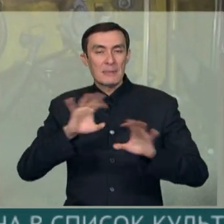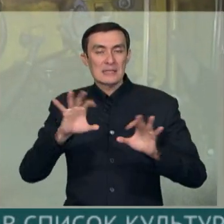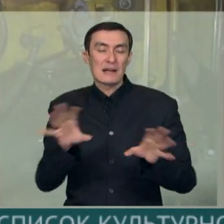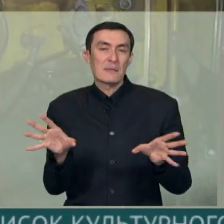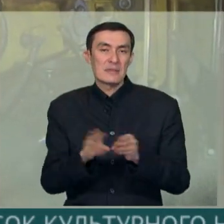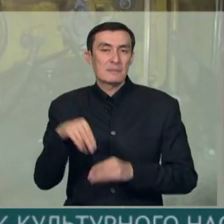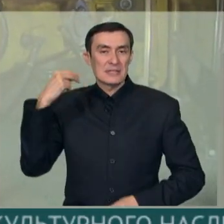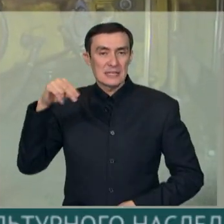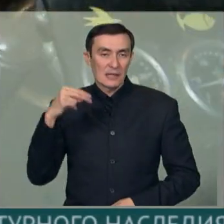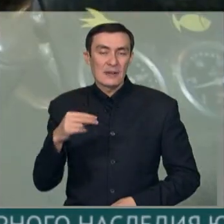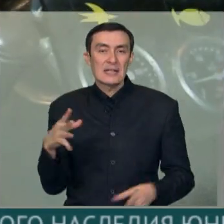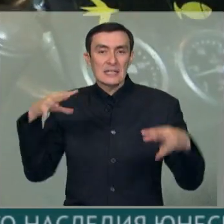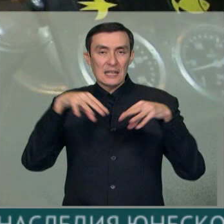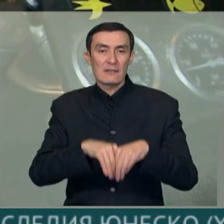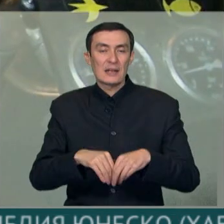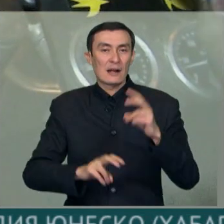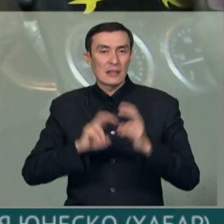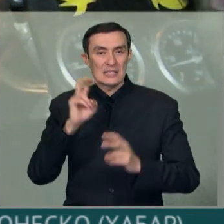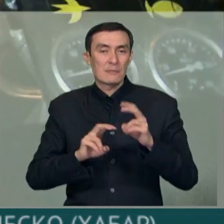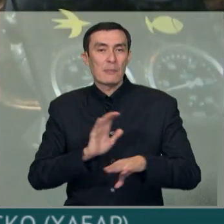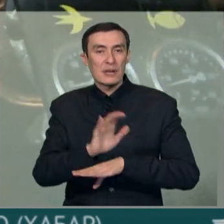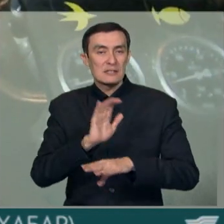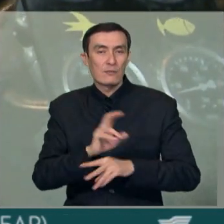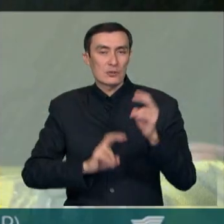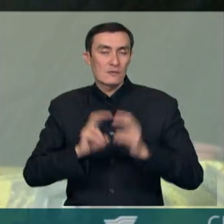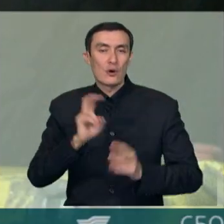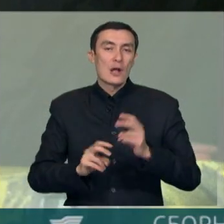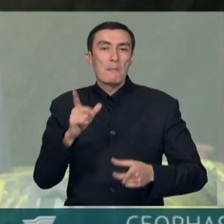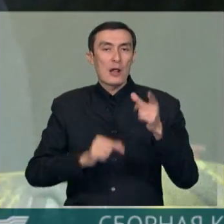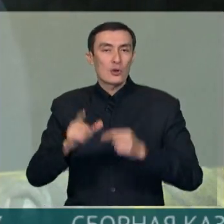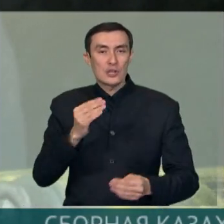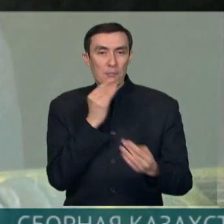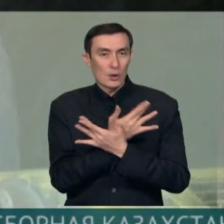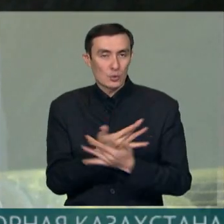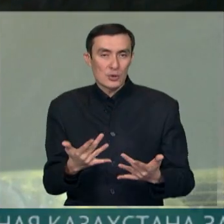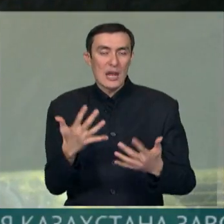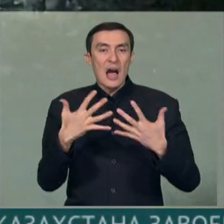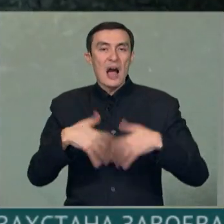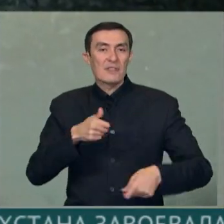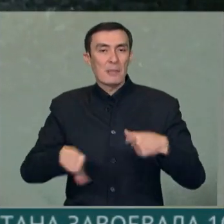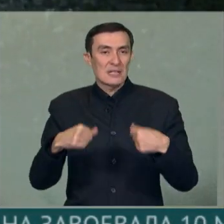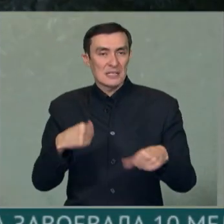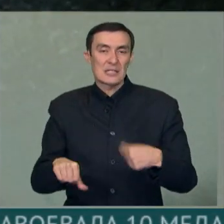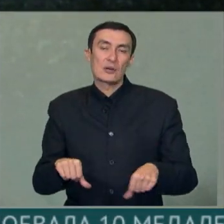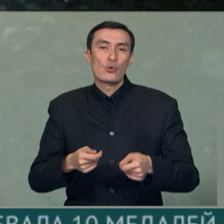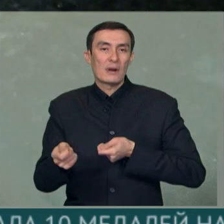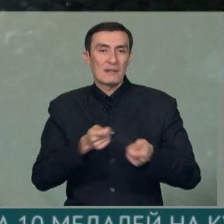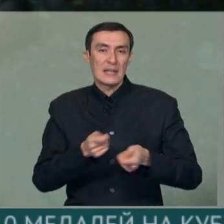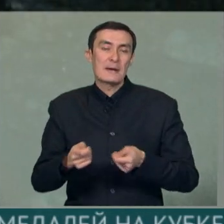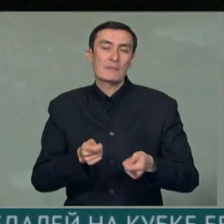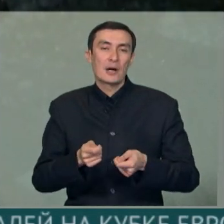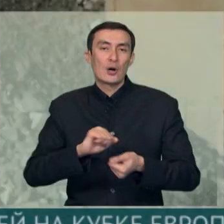президентом интегрированный кластер по производству молочной продукции и автоматизация системы управления Малеевским рудником.